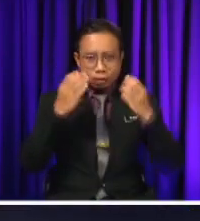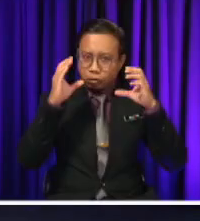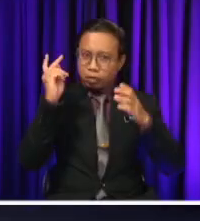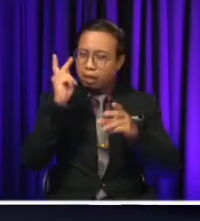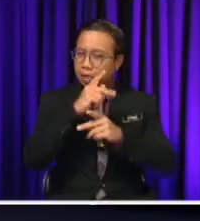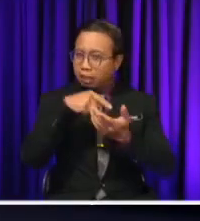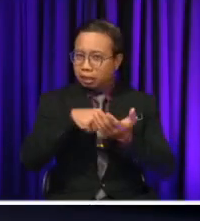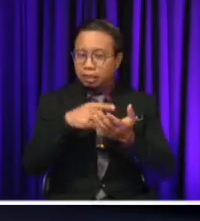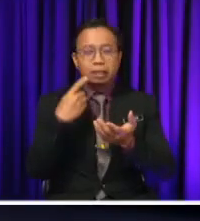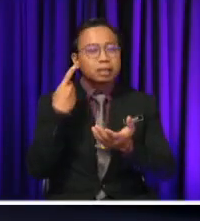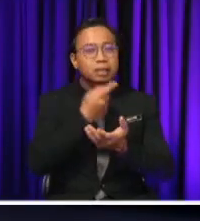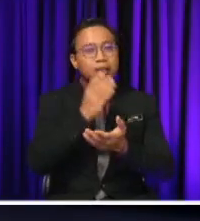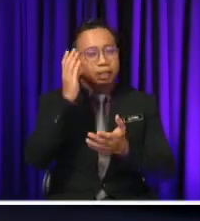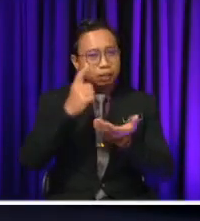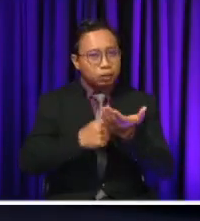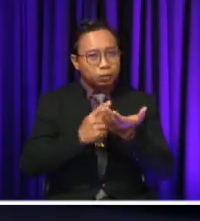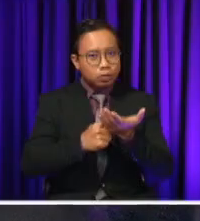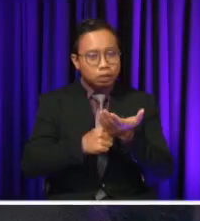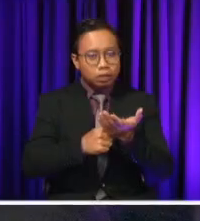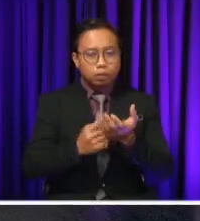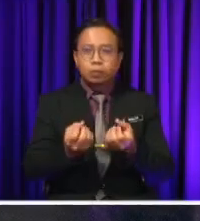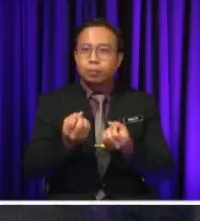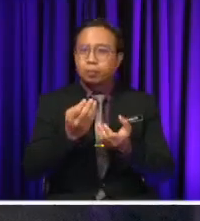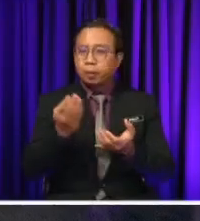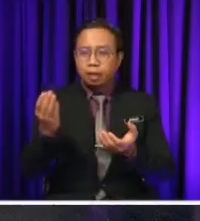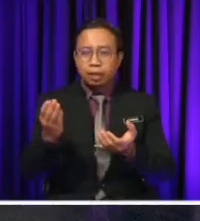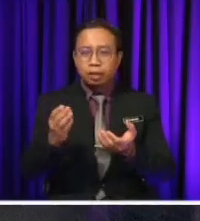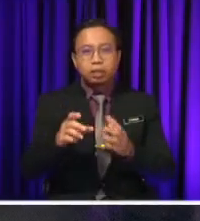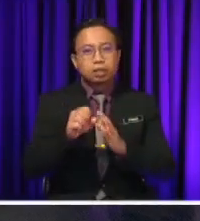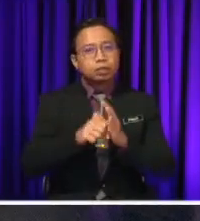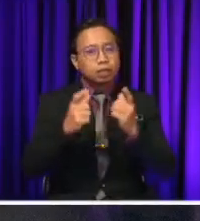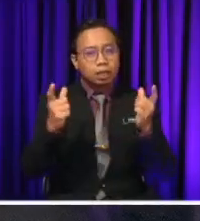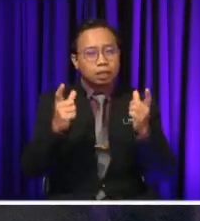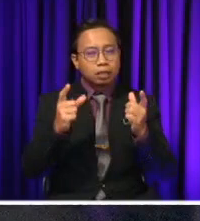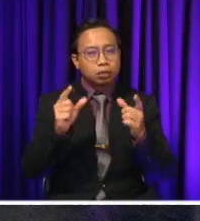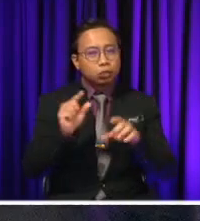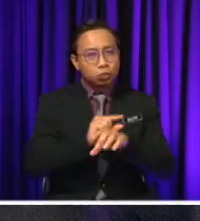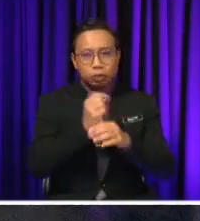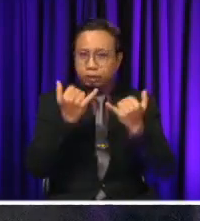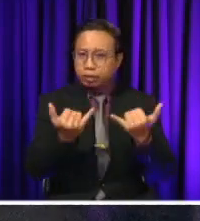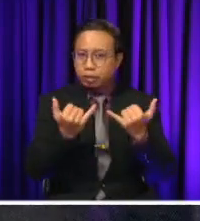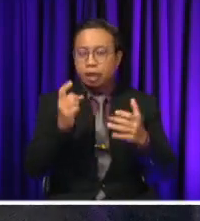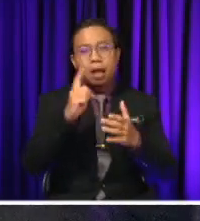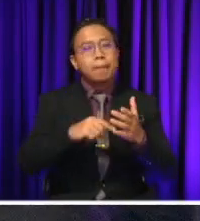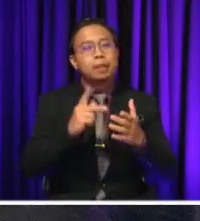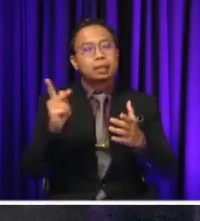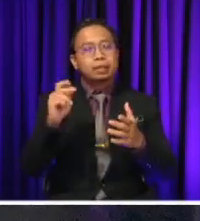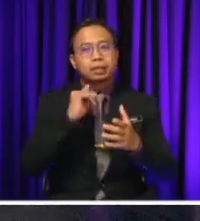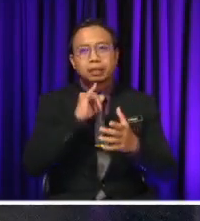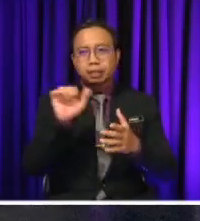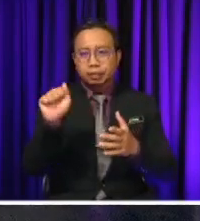kali ini kita akan bicara tentang banyak alternatif yaitu bahan selain bahan yang kita selalu gunakan sebelum ini Jadi apakah ini